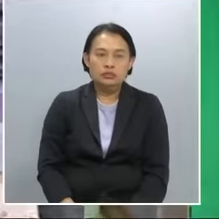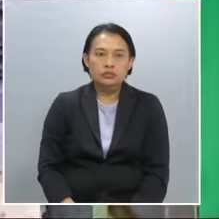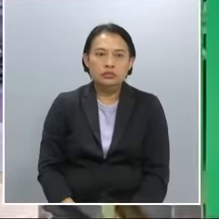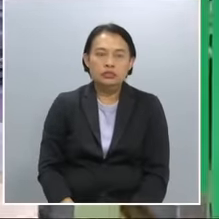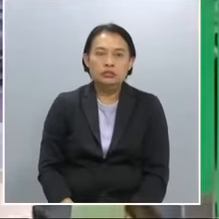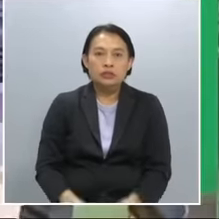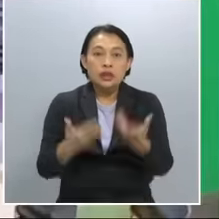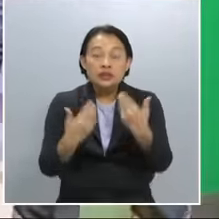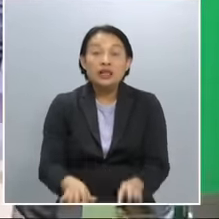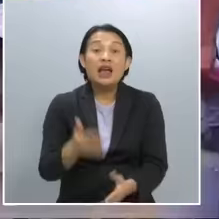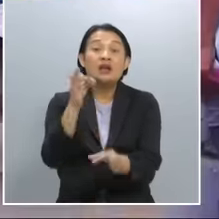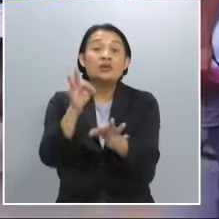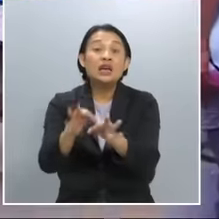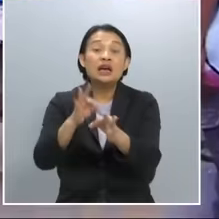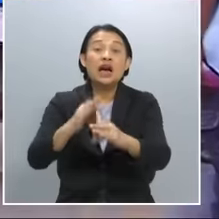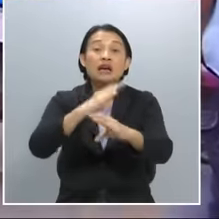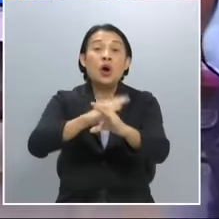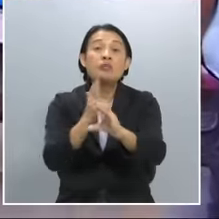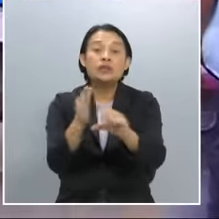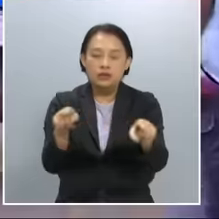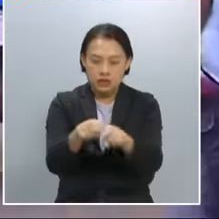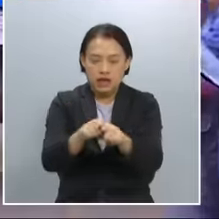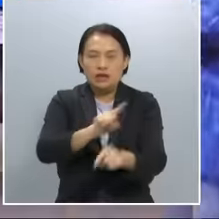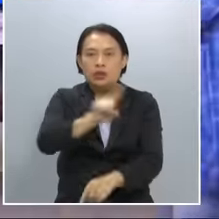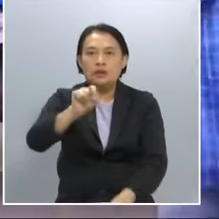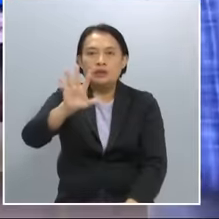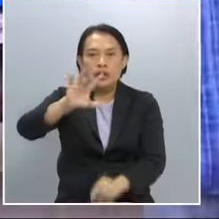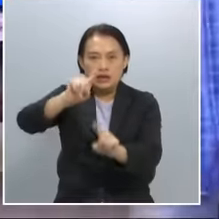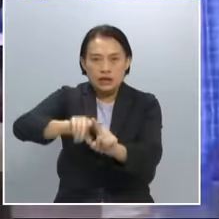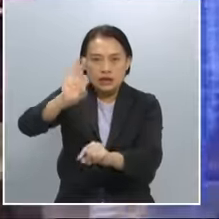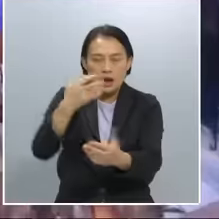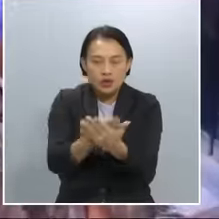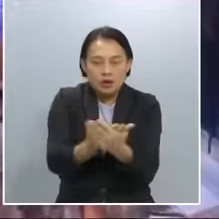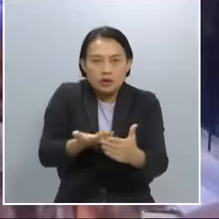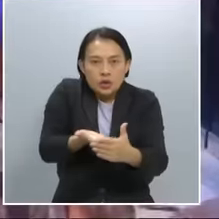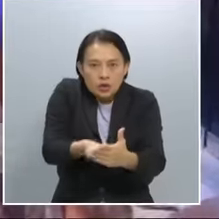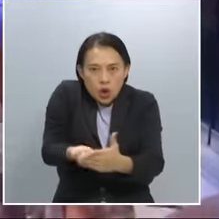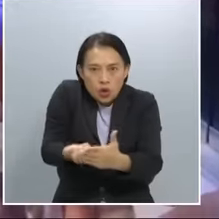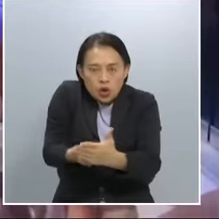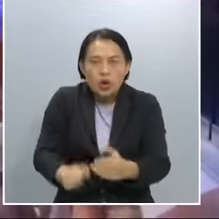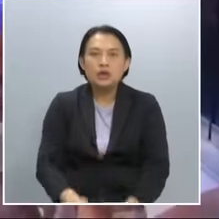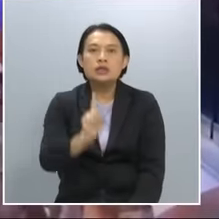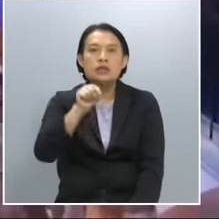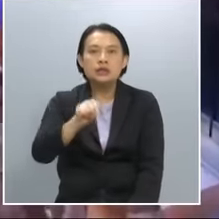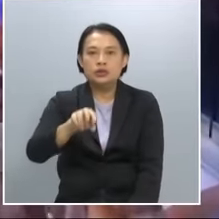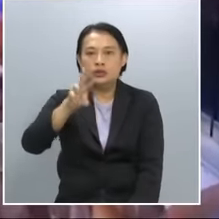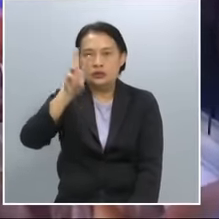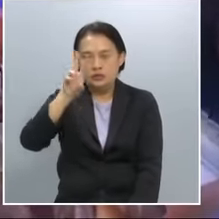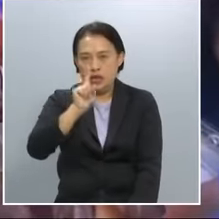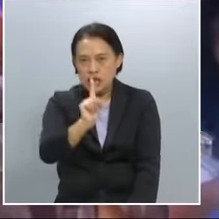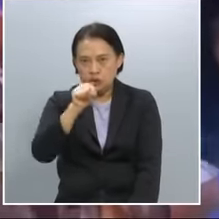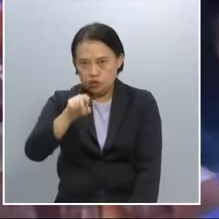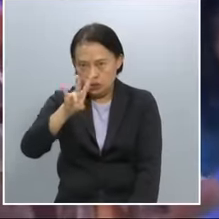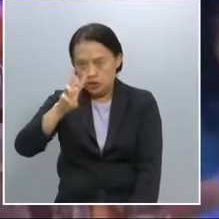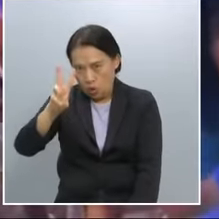ออมสินก็คล้ายคลึงกันเนี่ยนะฮะ ค่ะวันที่15กันยายนจำนวนถอนเงินก็พุ่ง 1.76 เท่าตัวค่ะ แล้ววัน